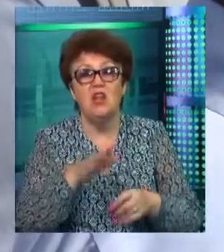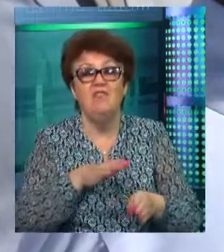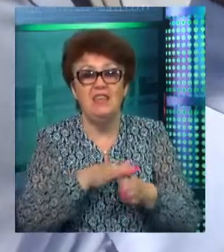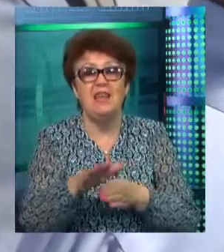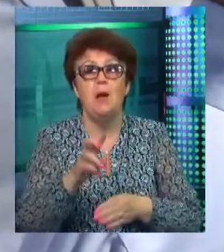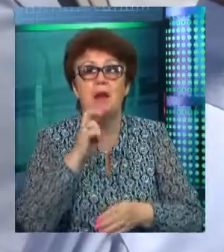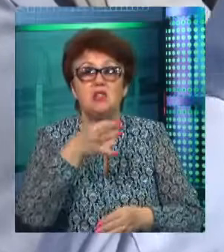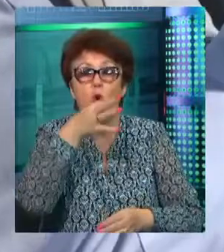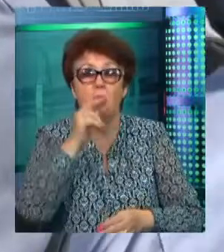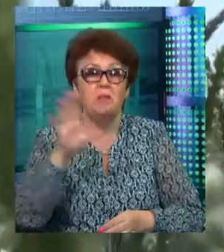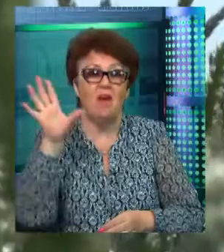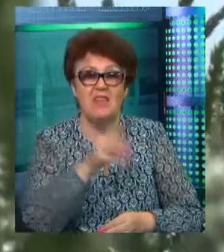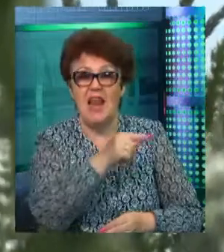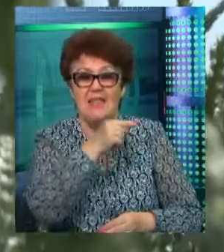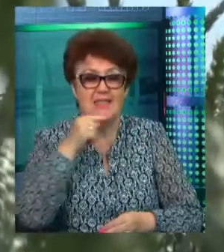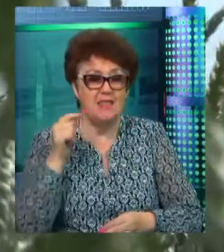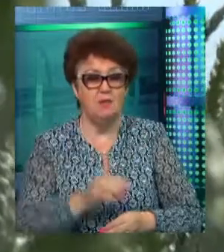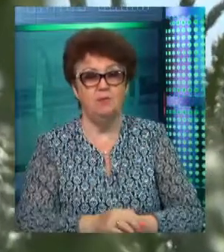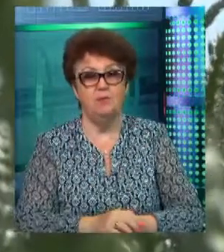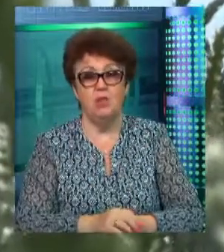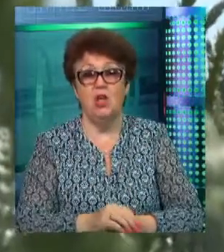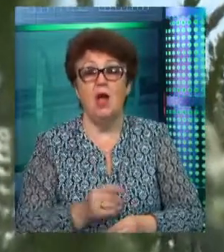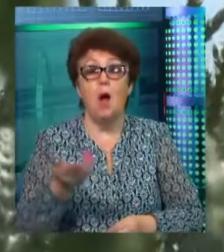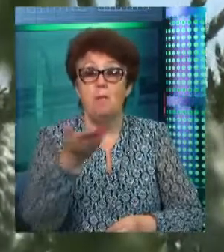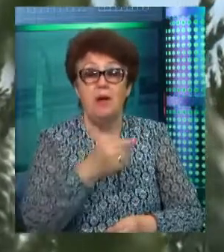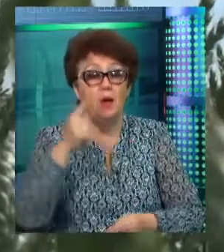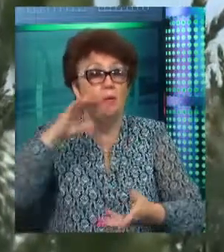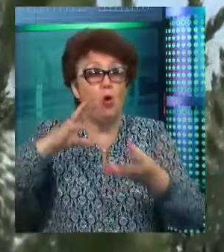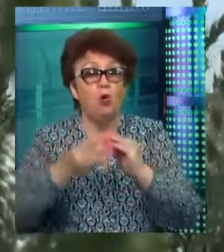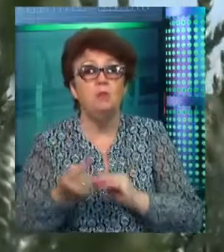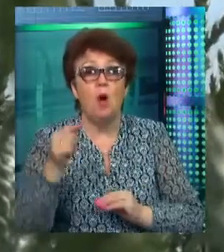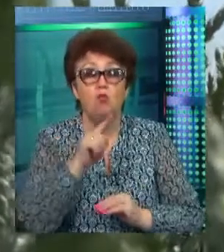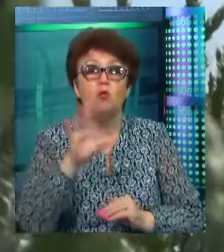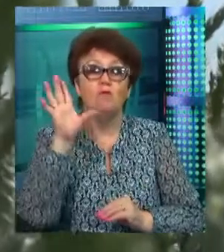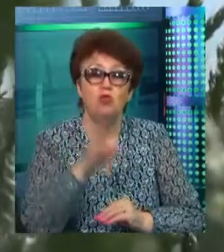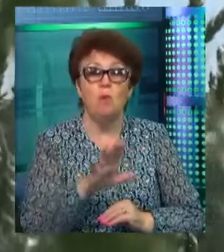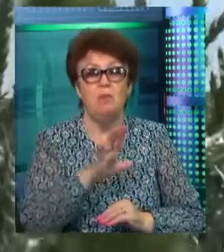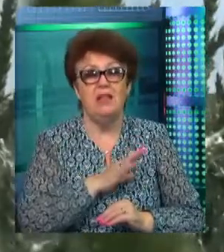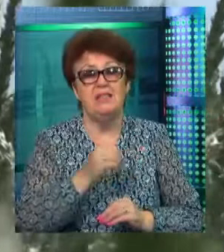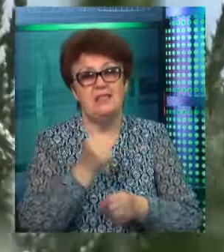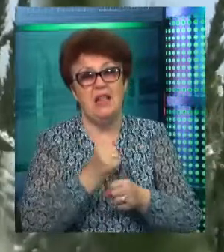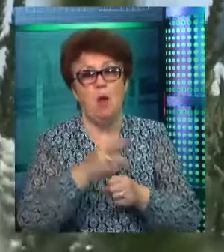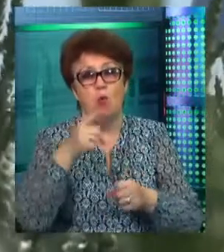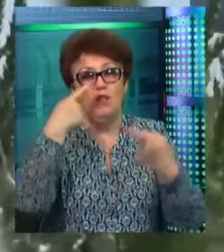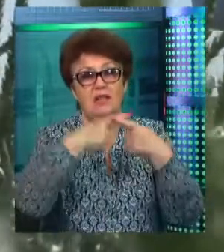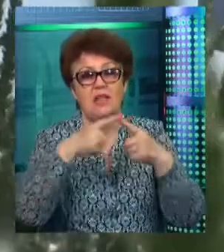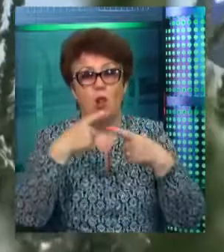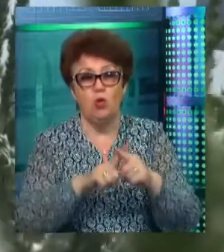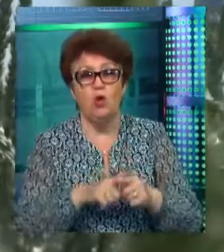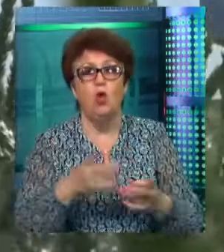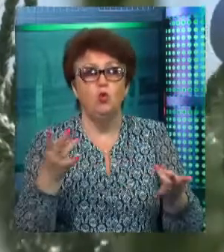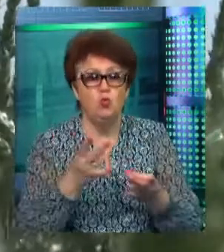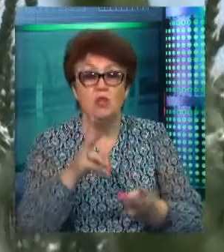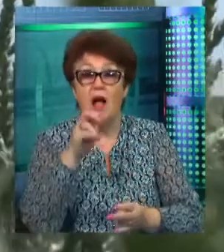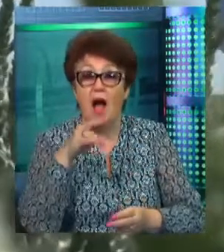брянский опыт по всей россии чему мы приходим тому чтобы все было сделано по технологии то есть нужен гали